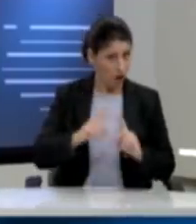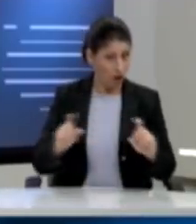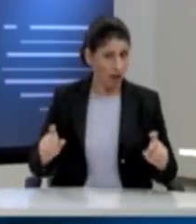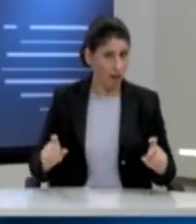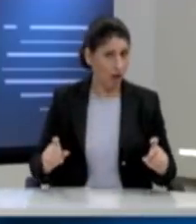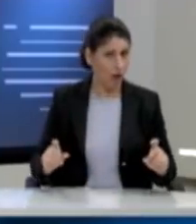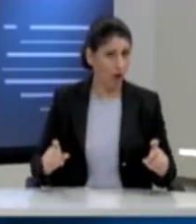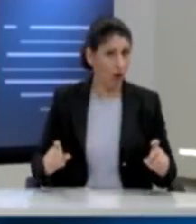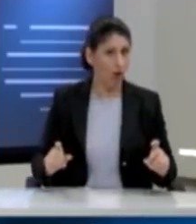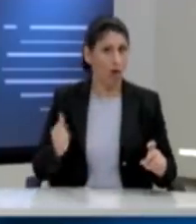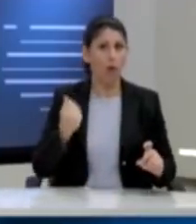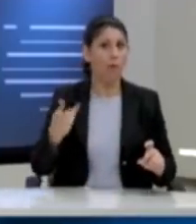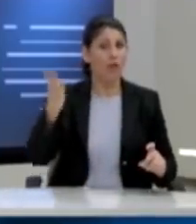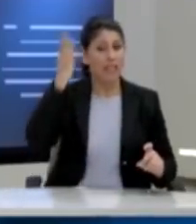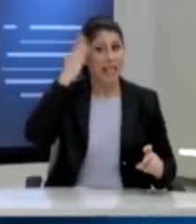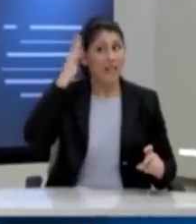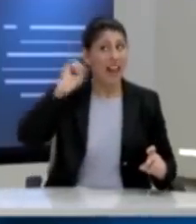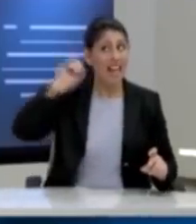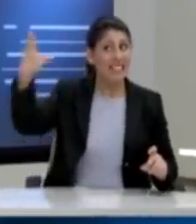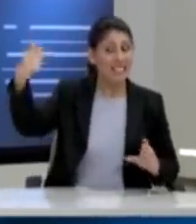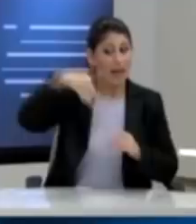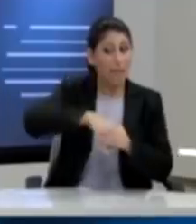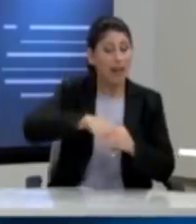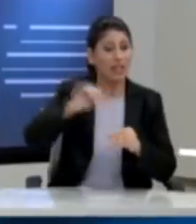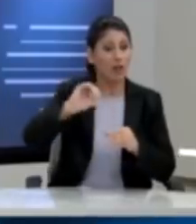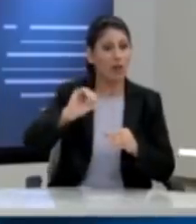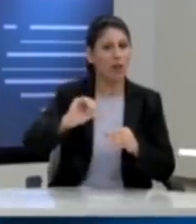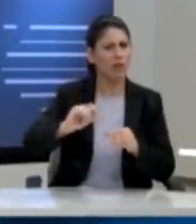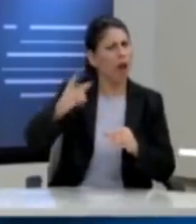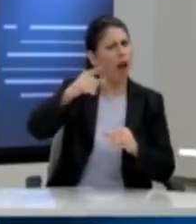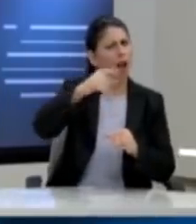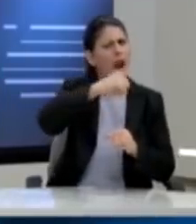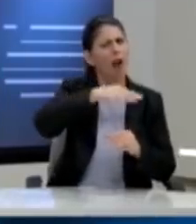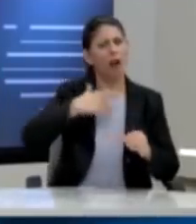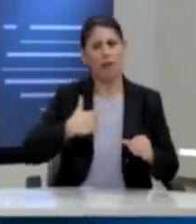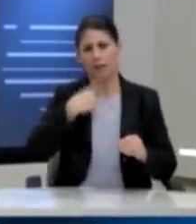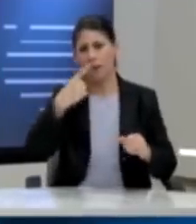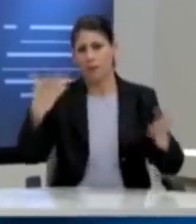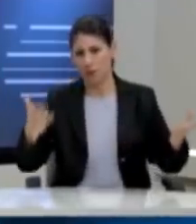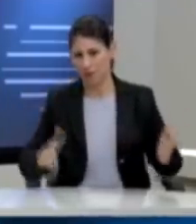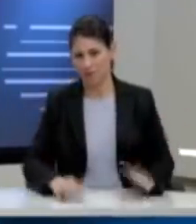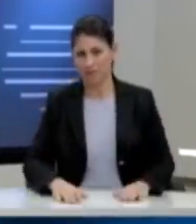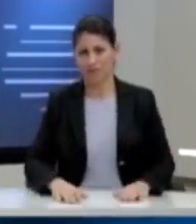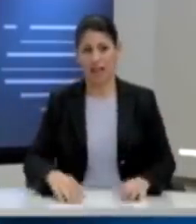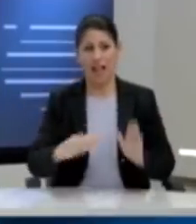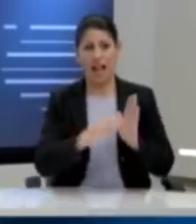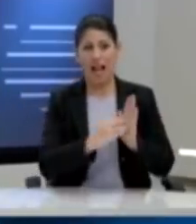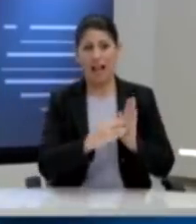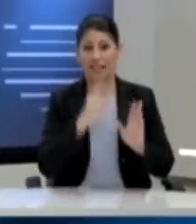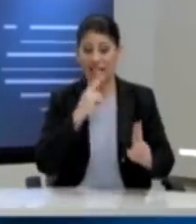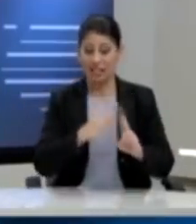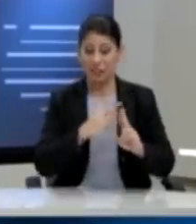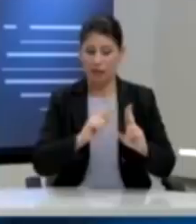αγαθό. Πώς ένταξε ένα κεφαλαίο μέσα. Και αλλού και αλλού και αλλού. Για να μην συνεχίσω. Άρθρα κλειδιά που